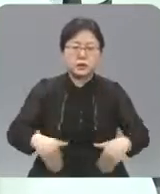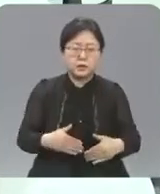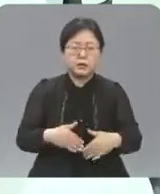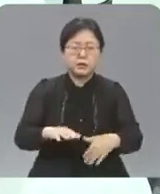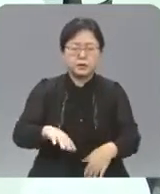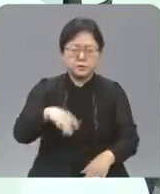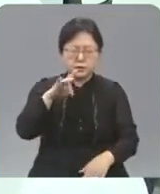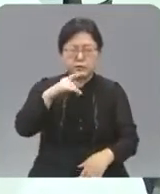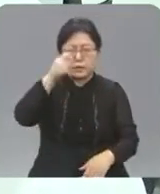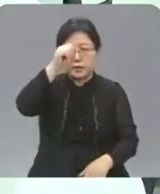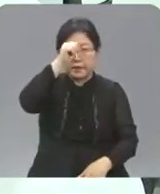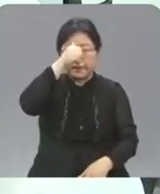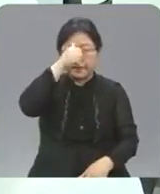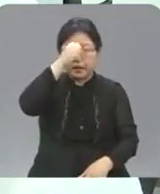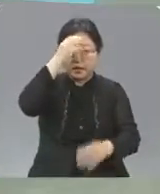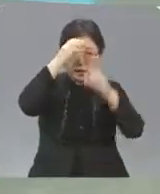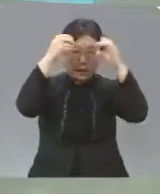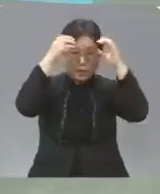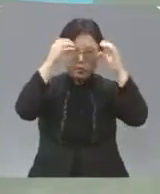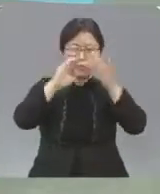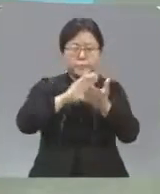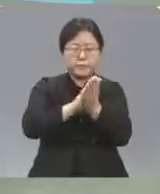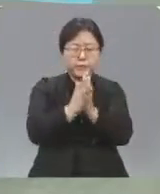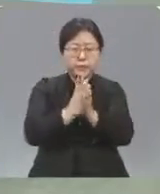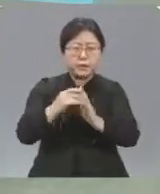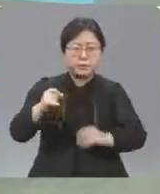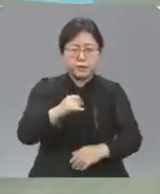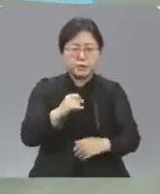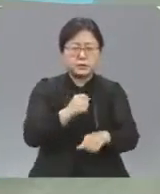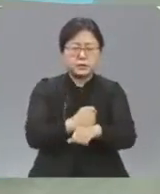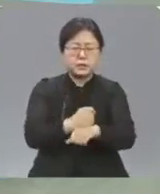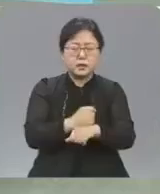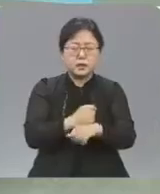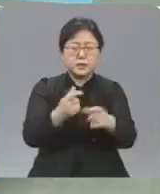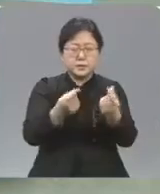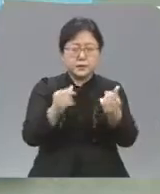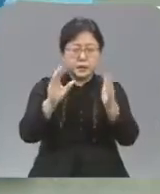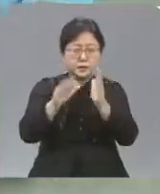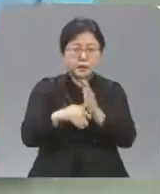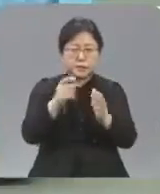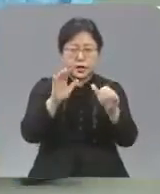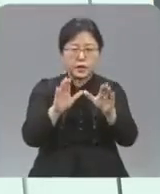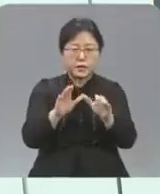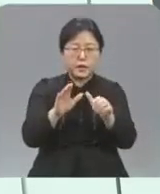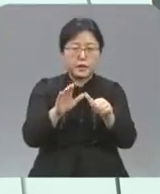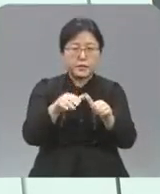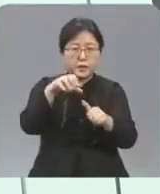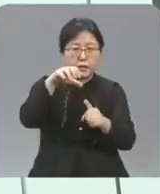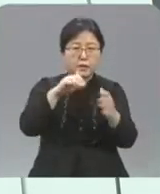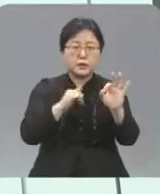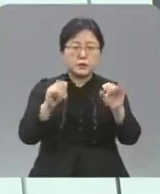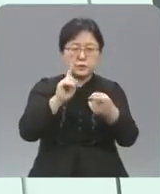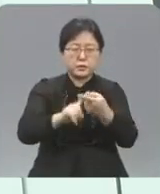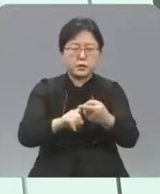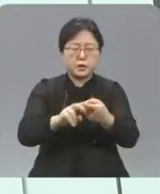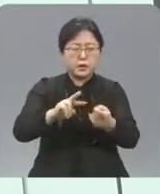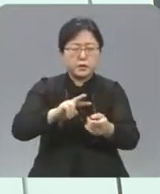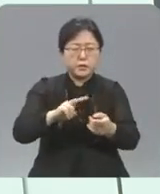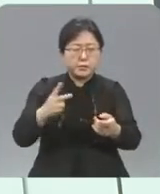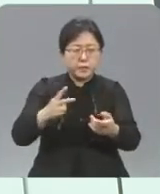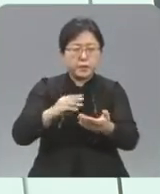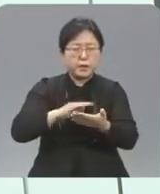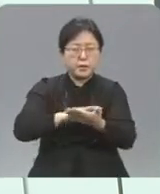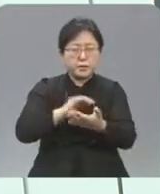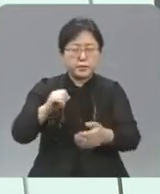처음으로 인도 변이 바이러스 감염자로 확인돼 비슷한 시기에 확진 판정을 받은 함평 지역 확진자 10명에 대해 변이 바이러스